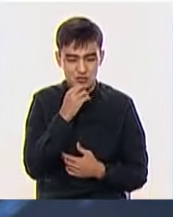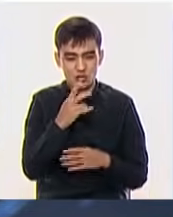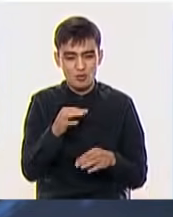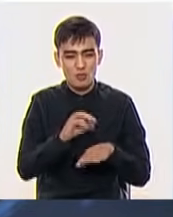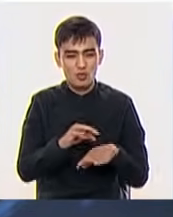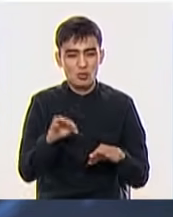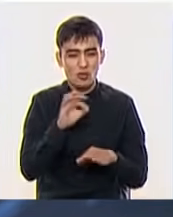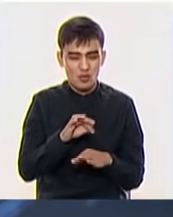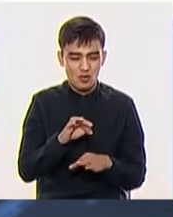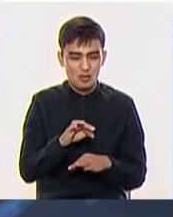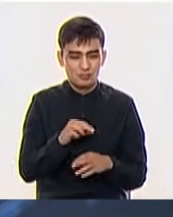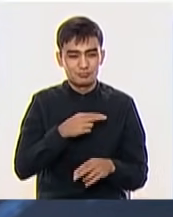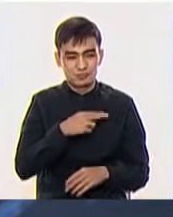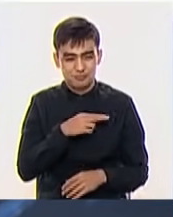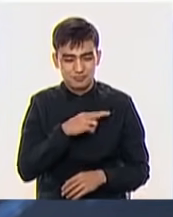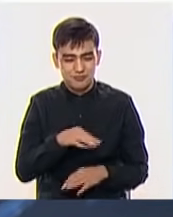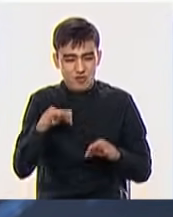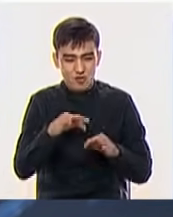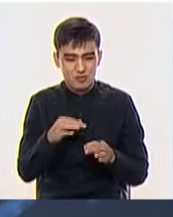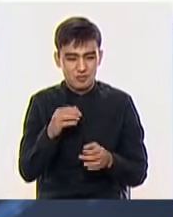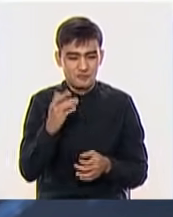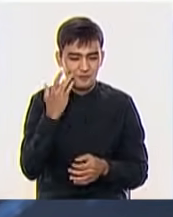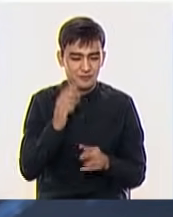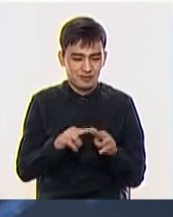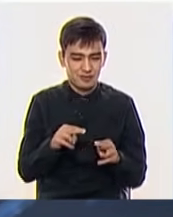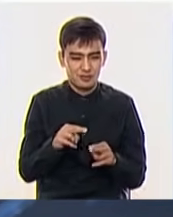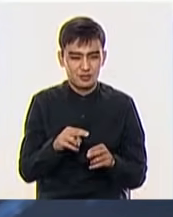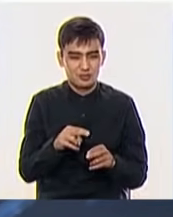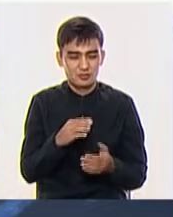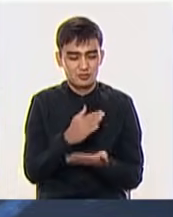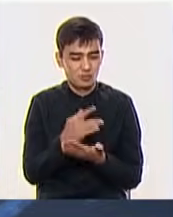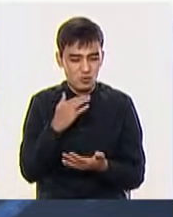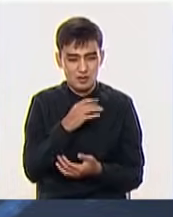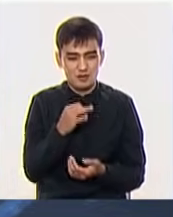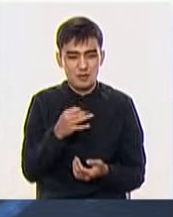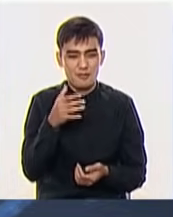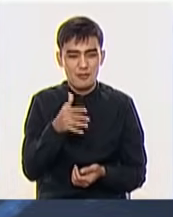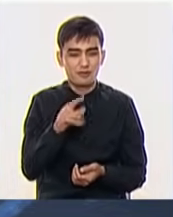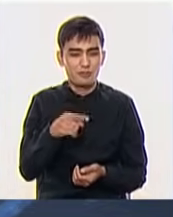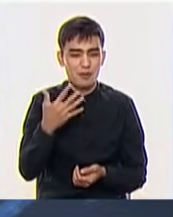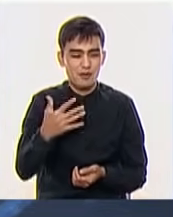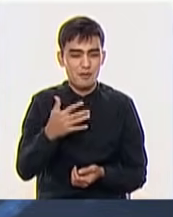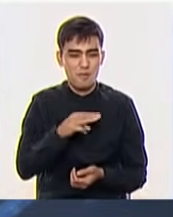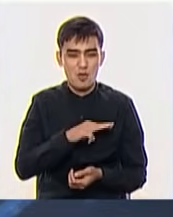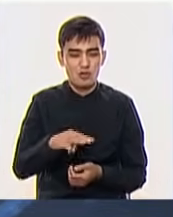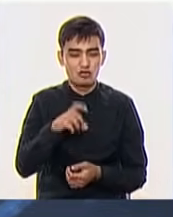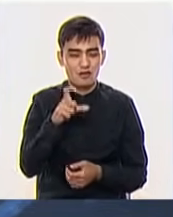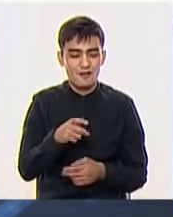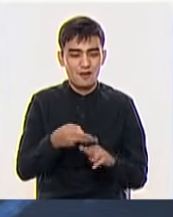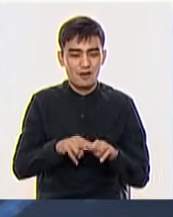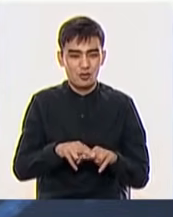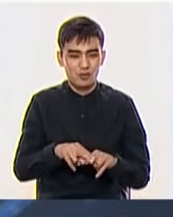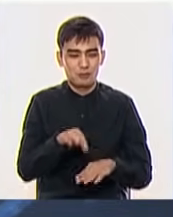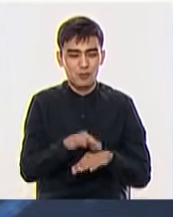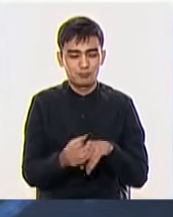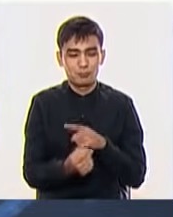Уровень заболеваемости и смертности по-прежнему держится на критическом уровне. Почти 5,5 миллионов заболевших за